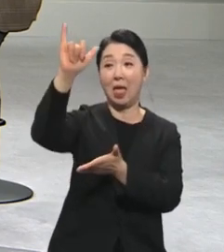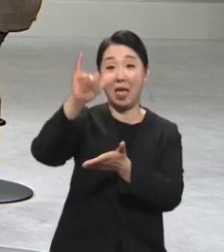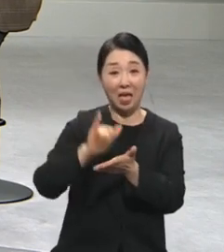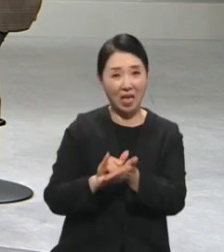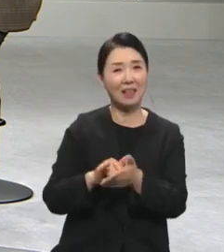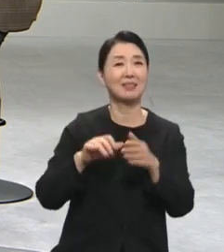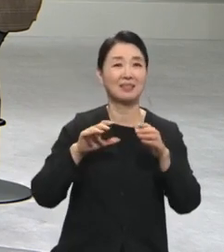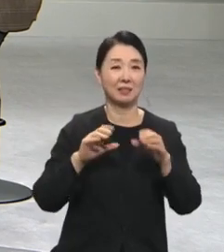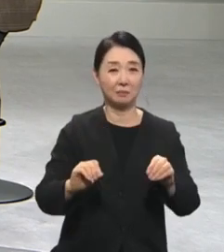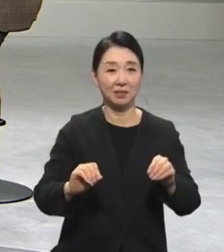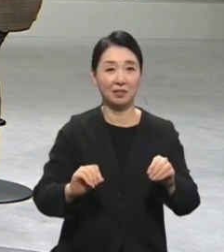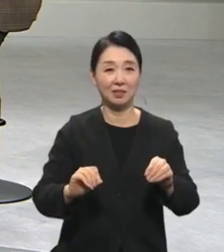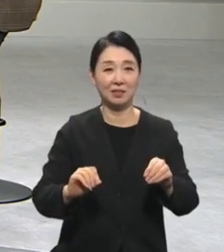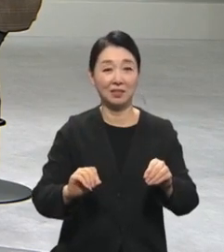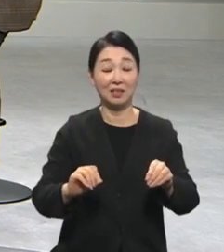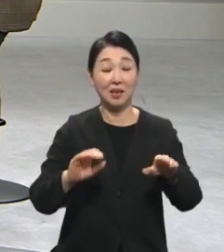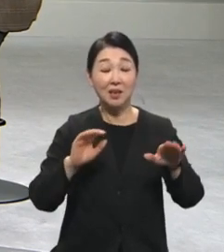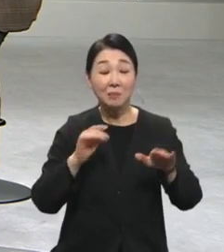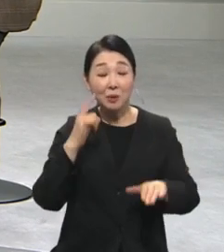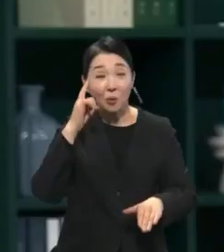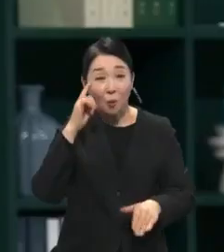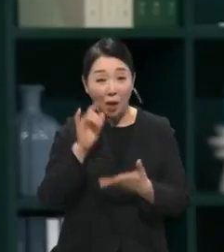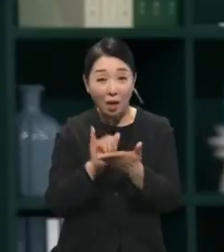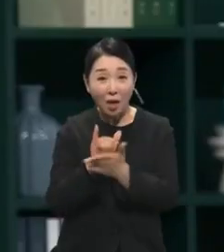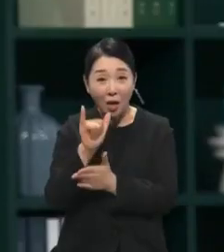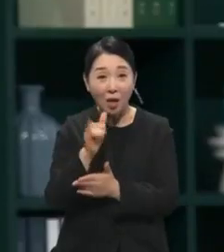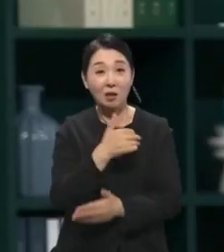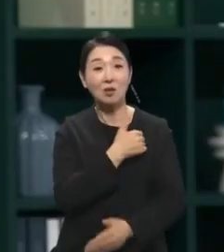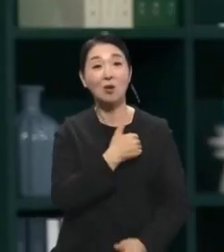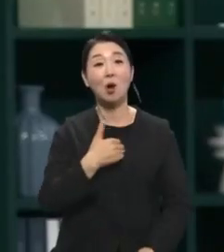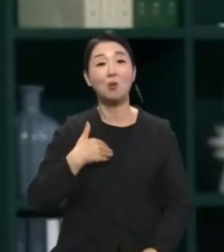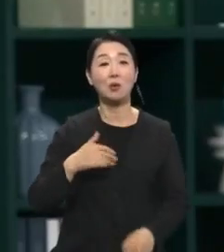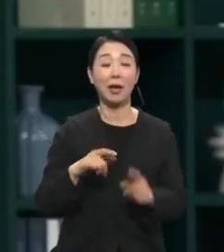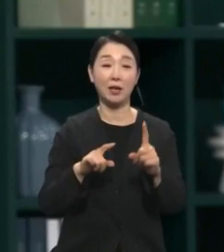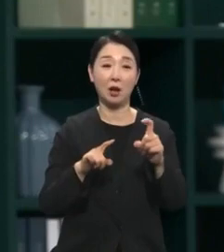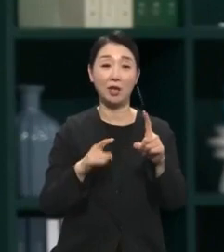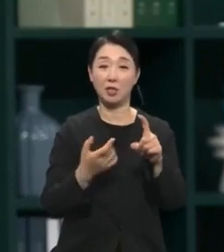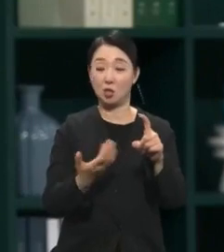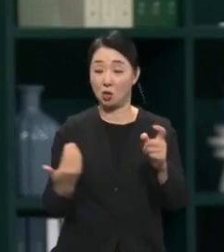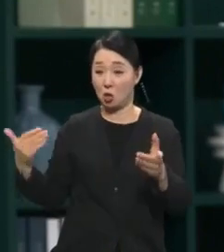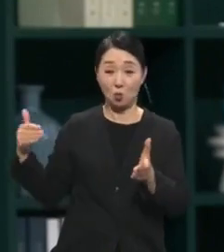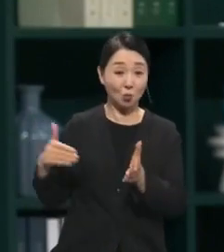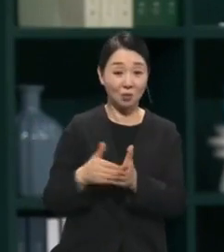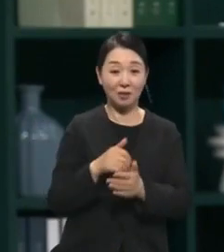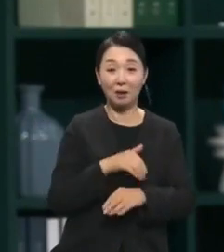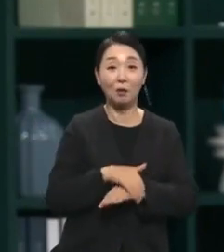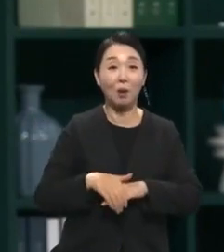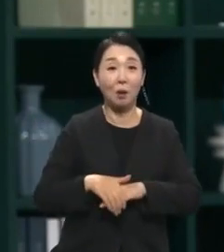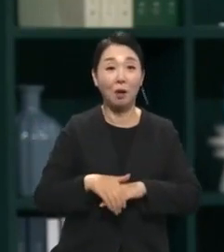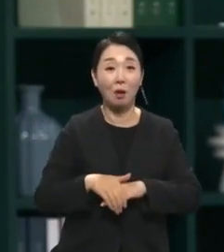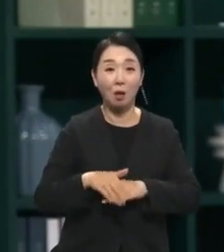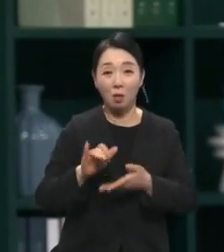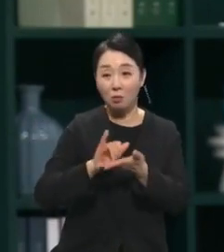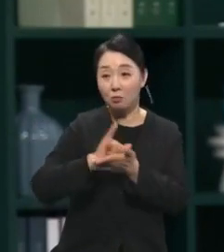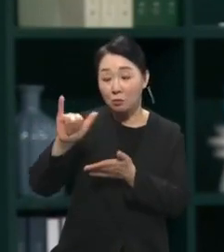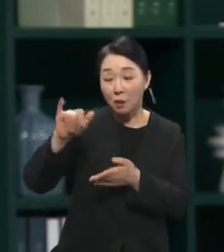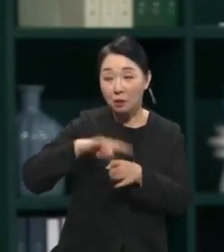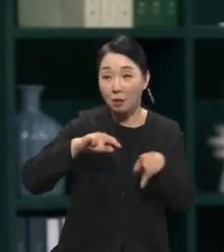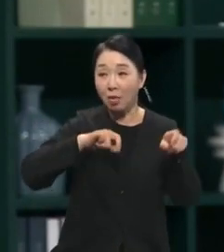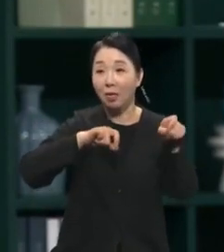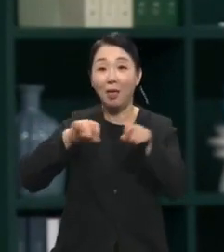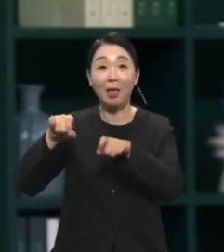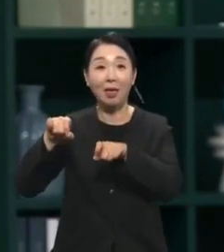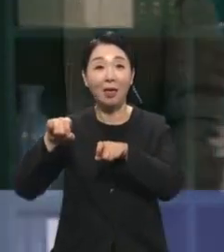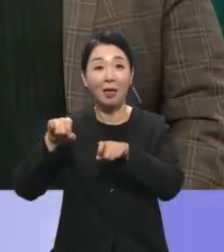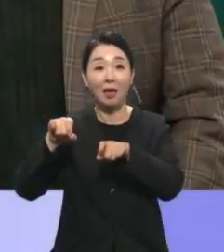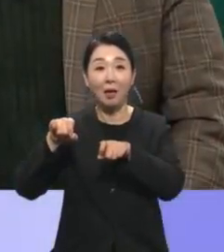있어요 그러다 보니까 이번에도이 여객기가 원래는 여유롭게 11시 전에 도착할 예정이었는데 출발 시간이 갑자기 연착된 거죠